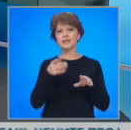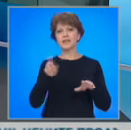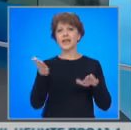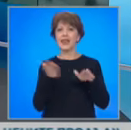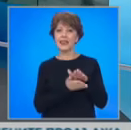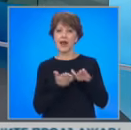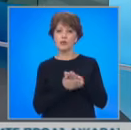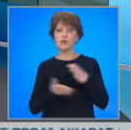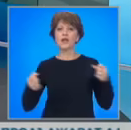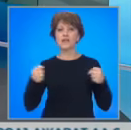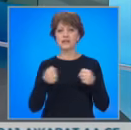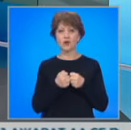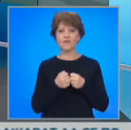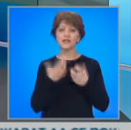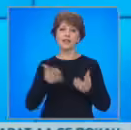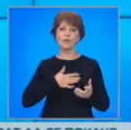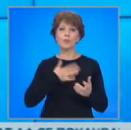катастрофата, при която загина Милен Цветков.